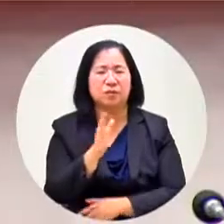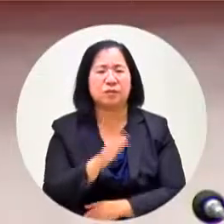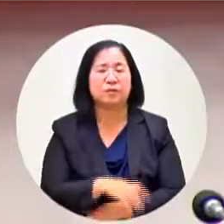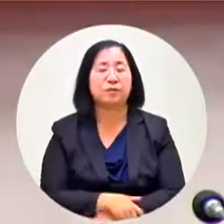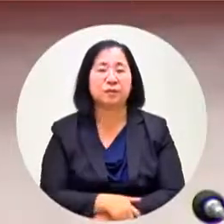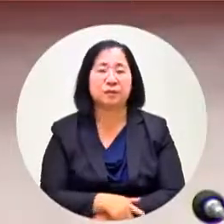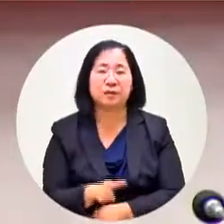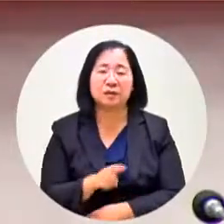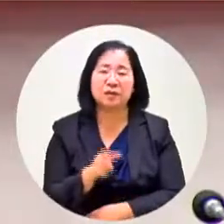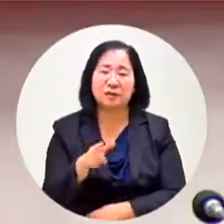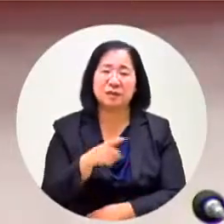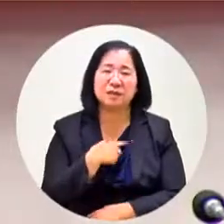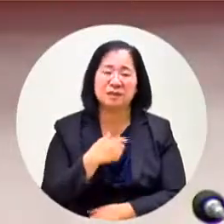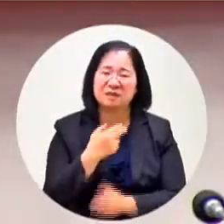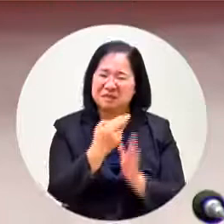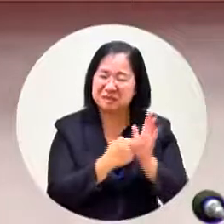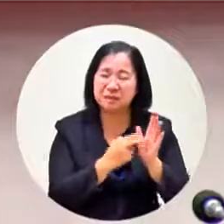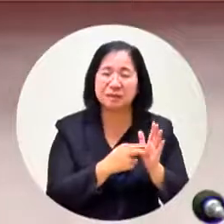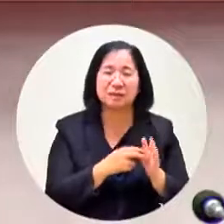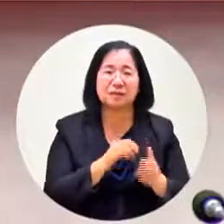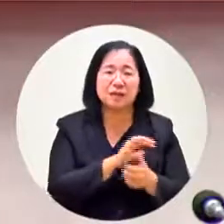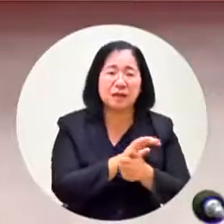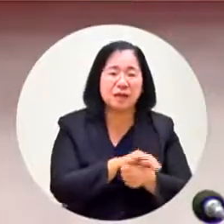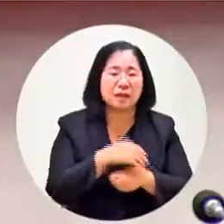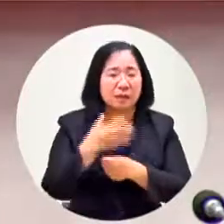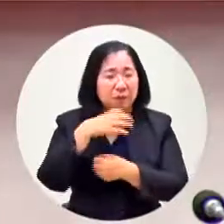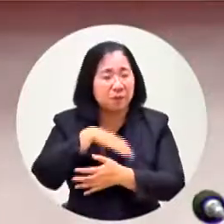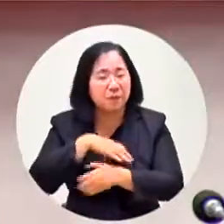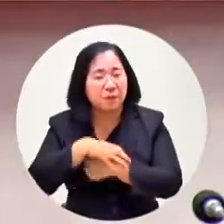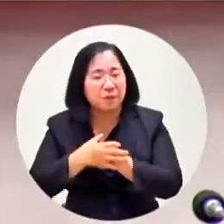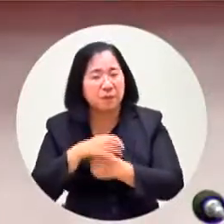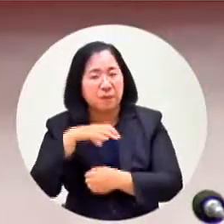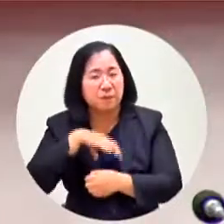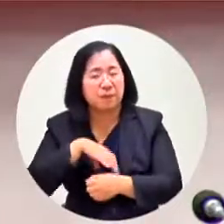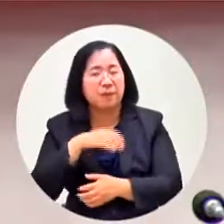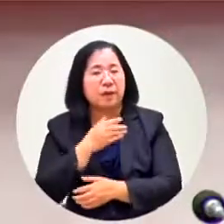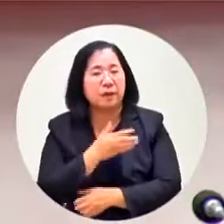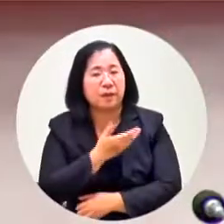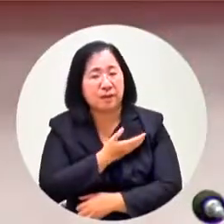29,000元，那修法后的第三年后再至少要